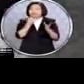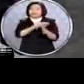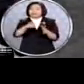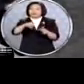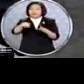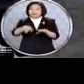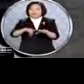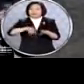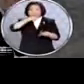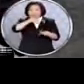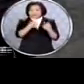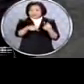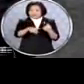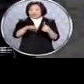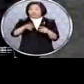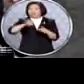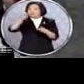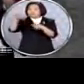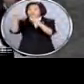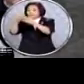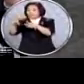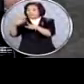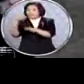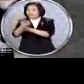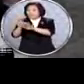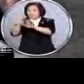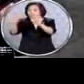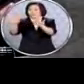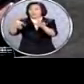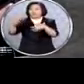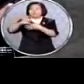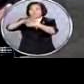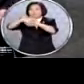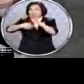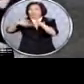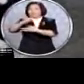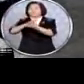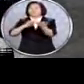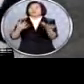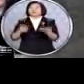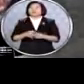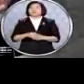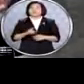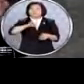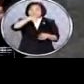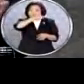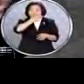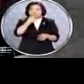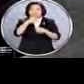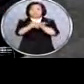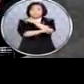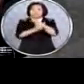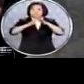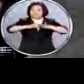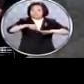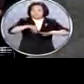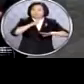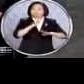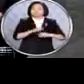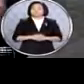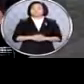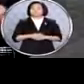在大陆上面去发展，然后呢行销世界。我们要把台湾成为全世界重